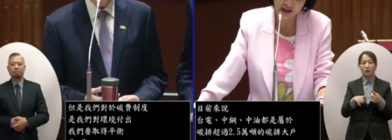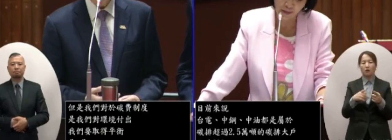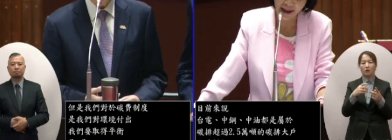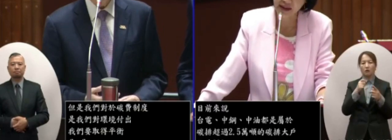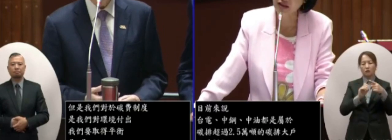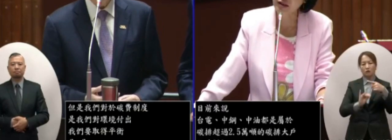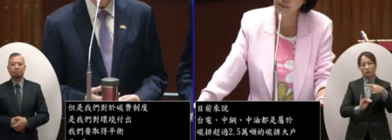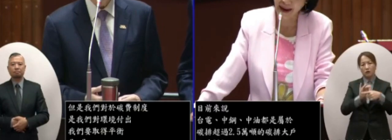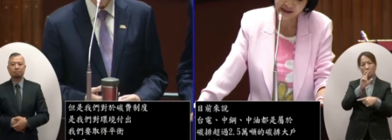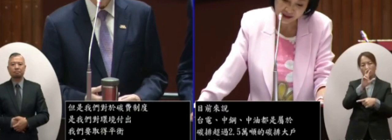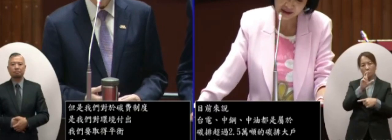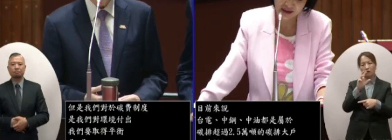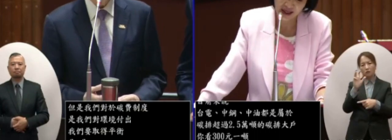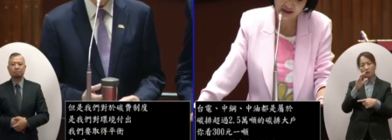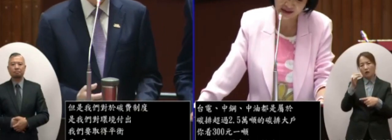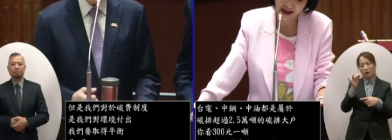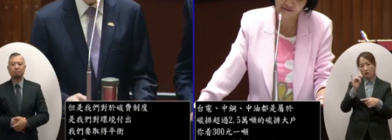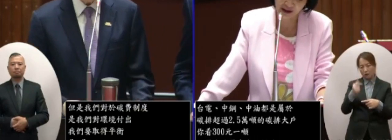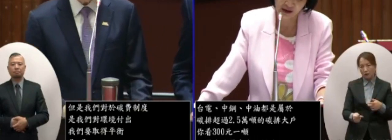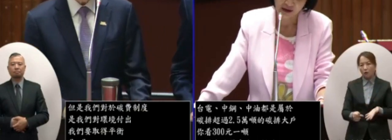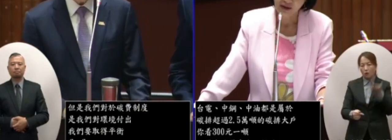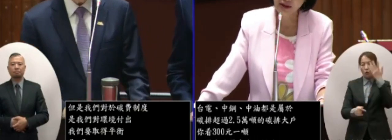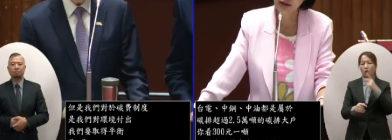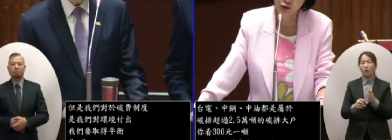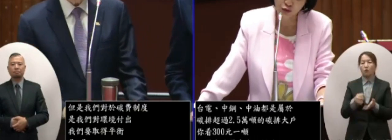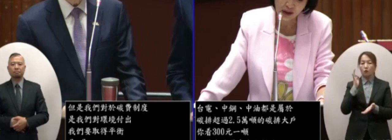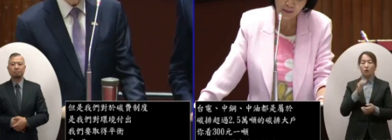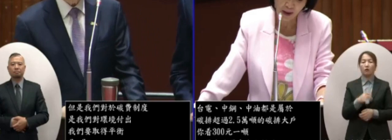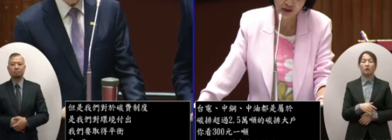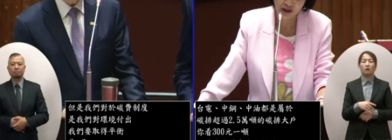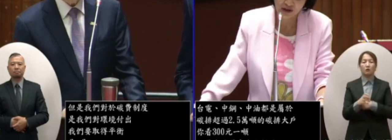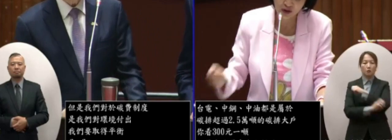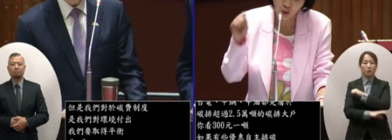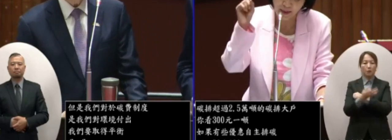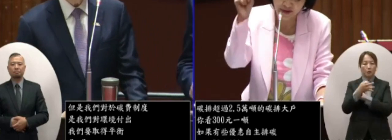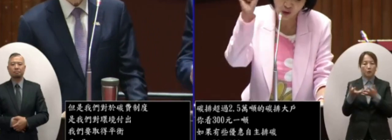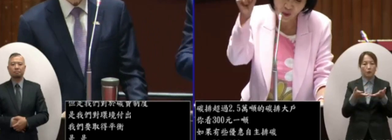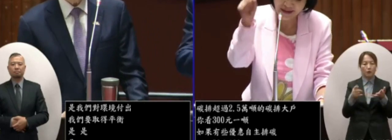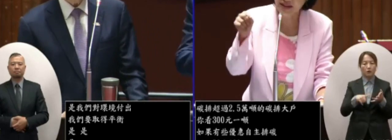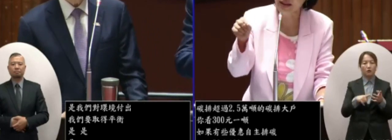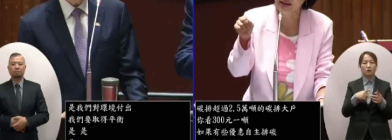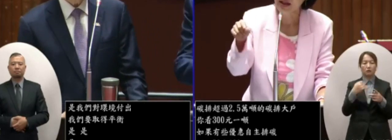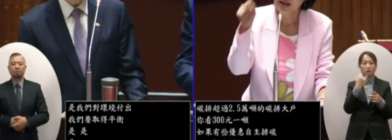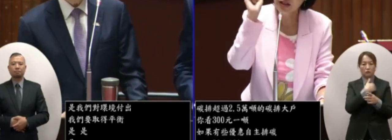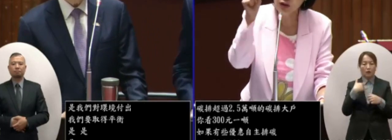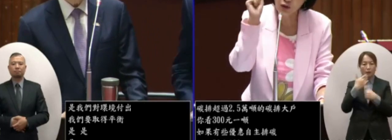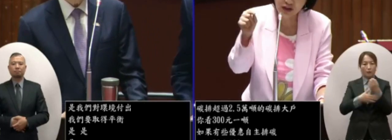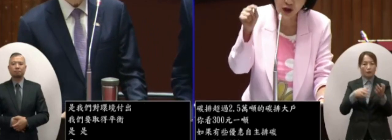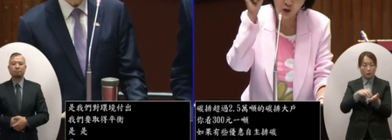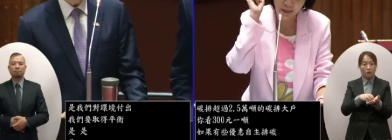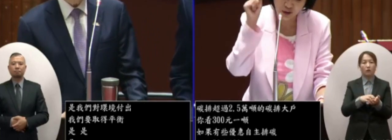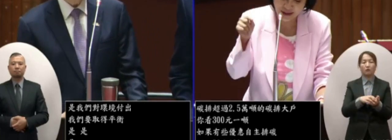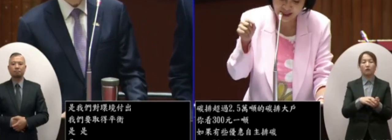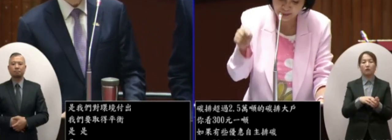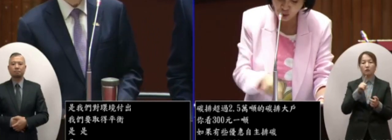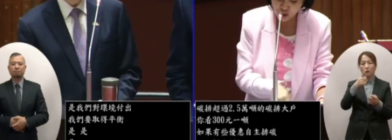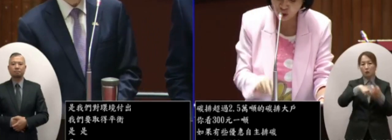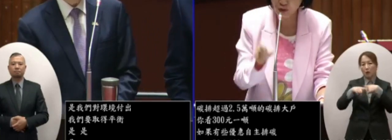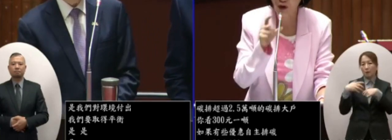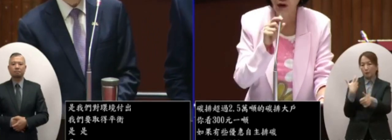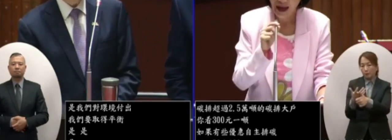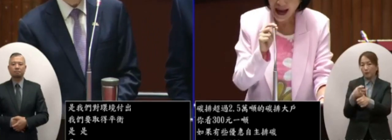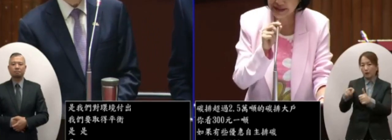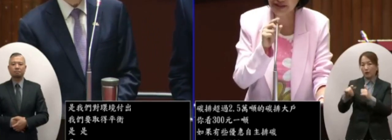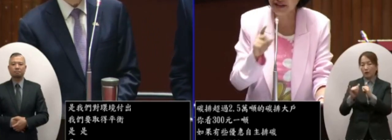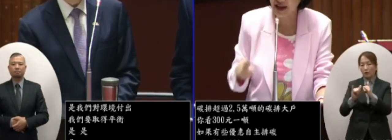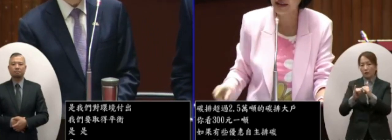到100亿的这样子的碳费哦。那你如何保证？这是我们比较关切的。这些东西到底会不会转嫁？包括中油，他其实也